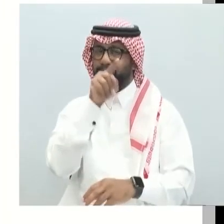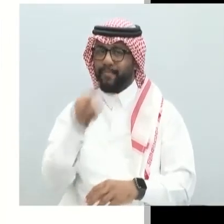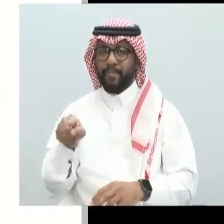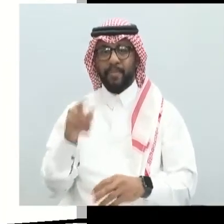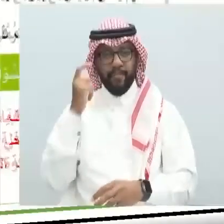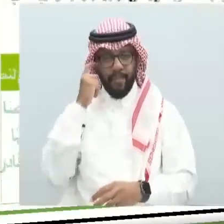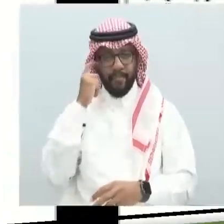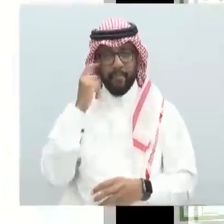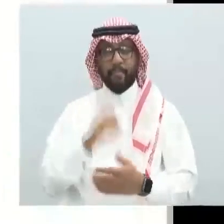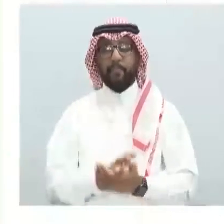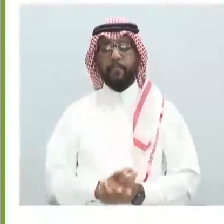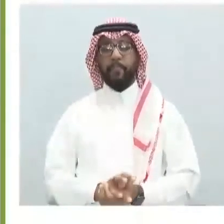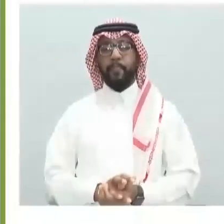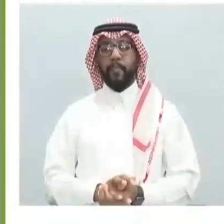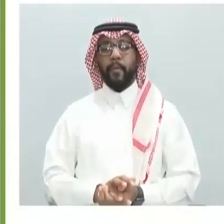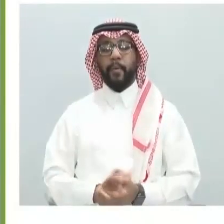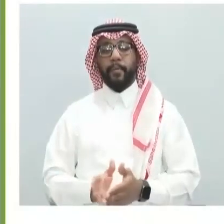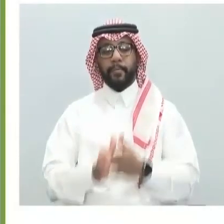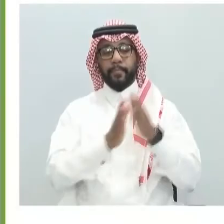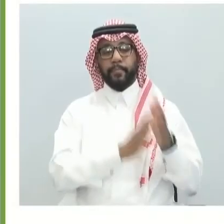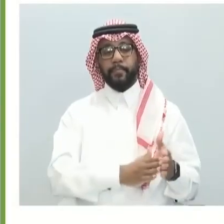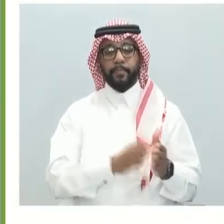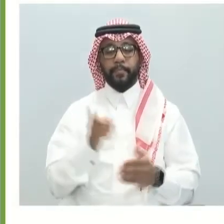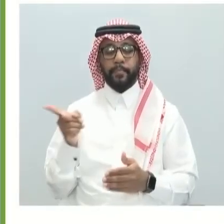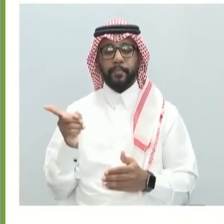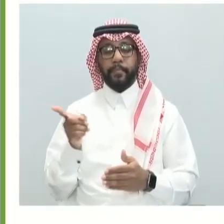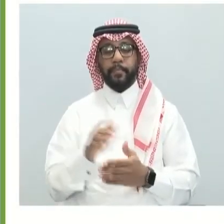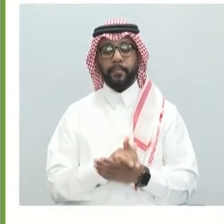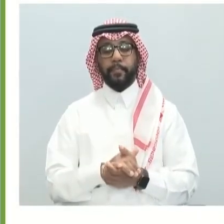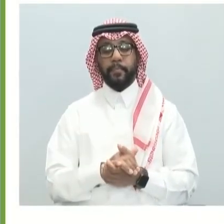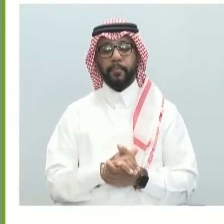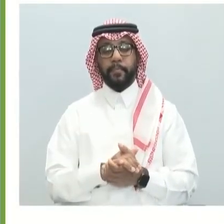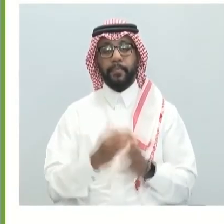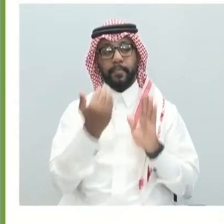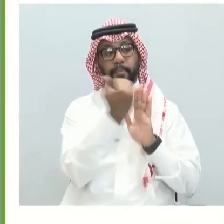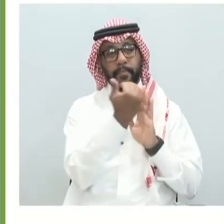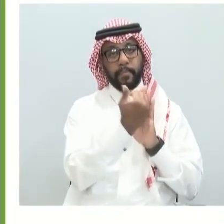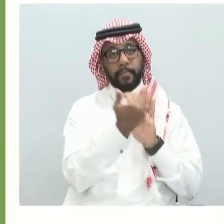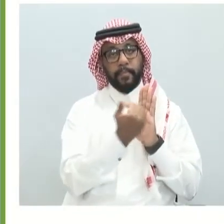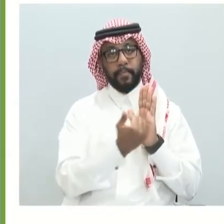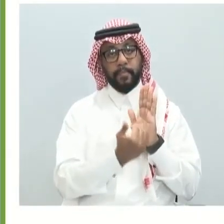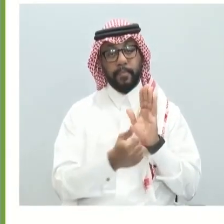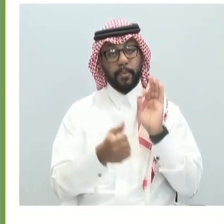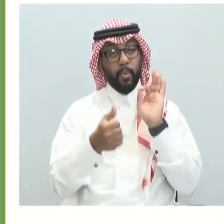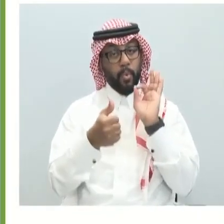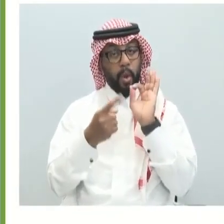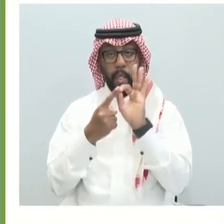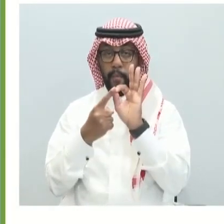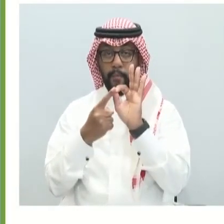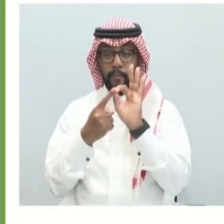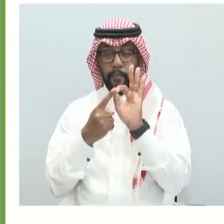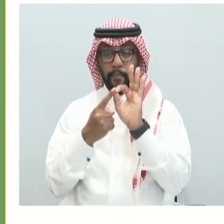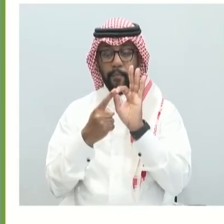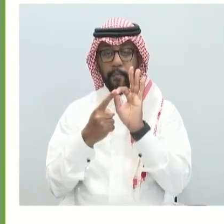بنفس الطريقه انتقل معكم الى الفكره الثالثه نلاحظ هذه الفكره التي تتحدث عن